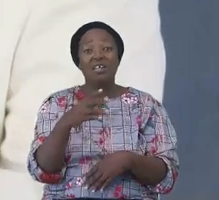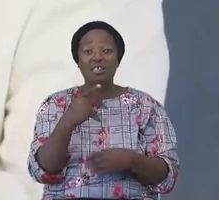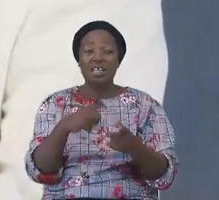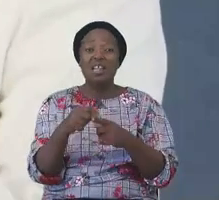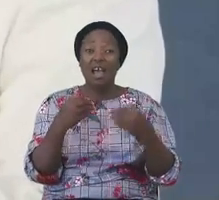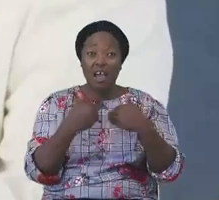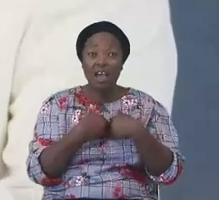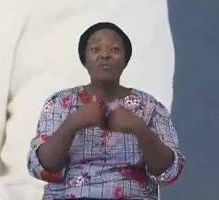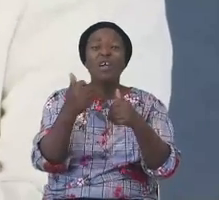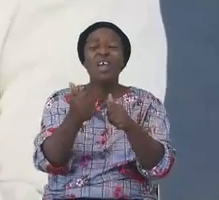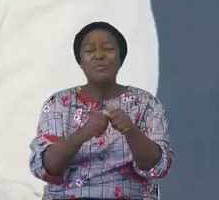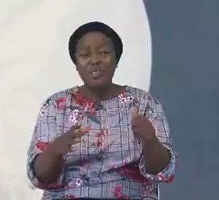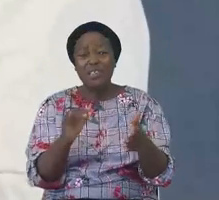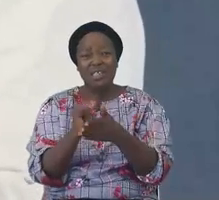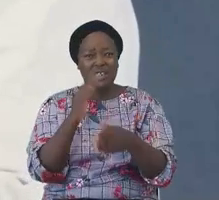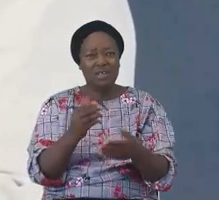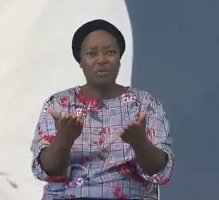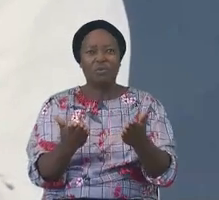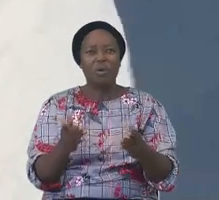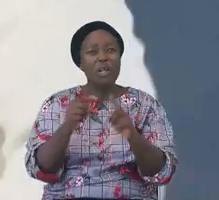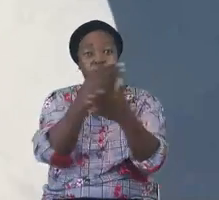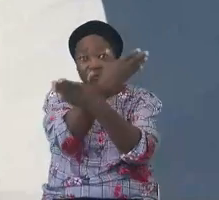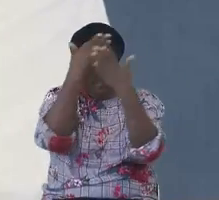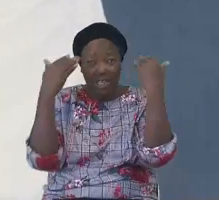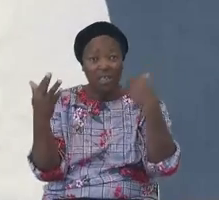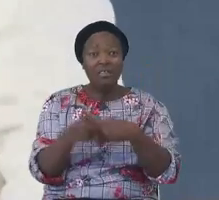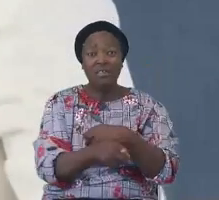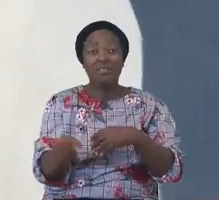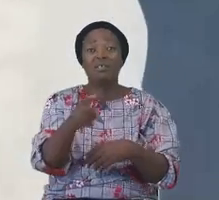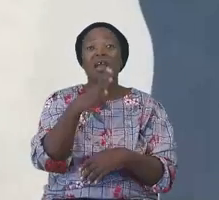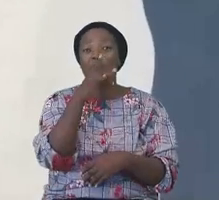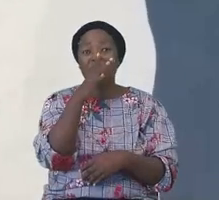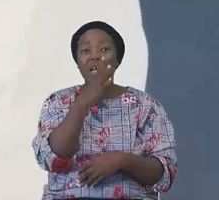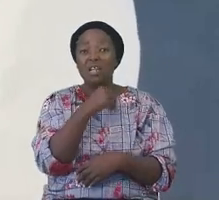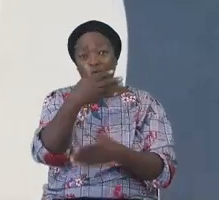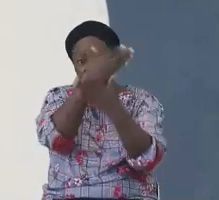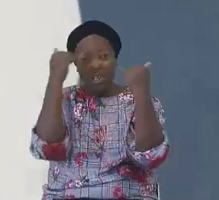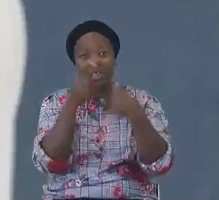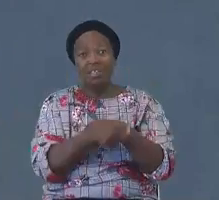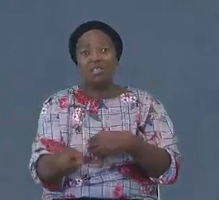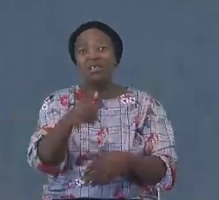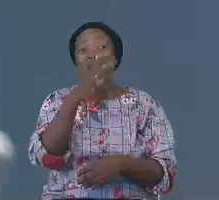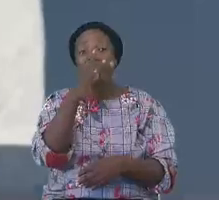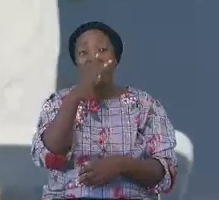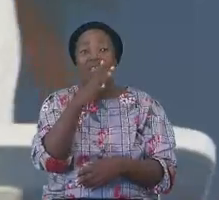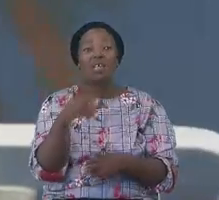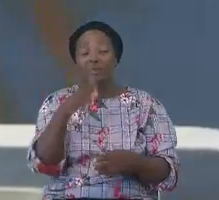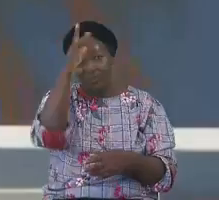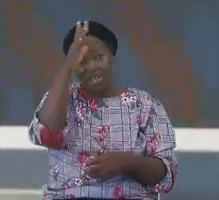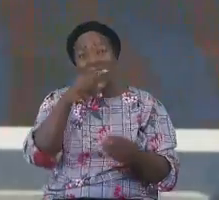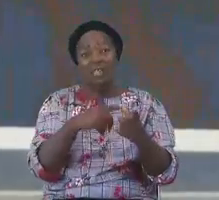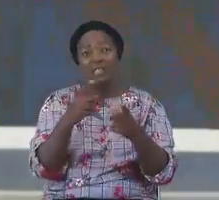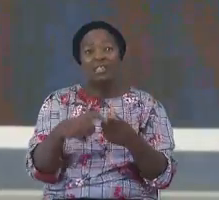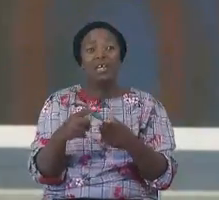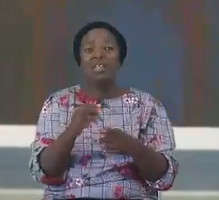l'argent, ils ont la reconnaissance publique, ils ont tout ce qu'ils veulent, mais ils oublient leur